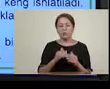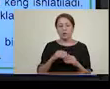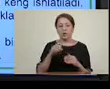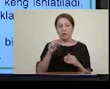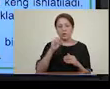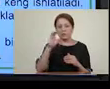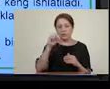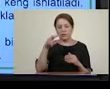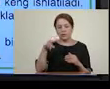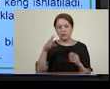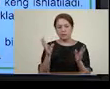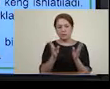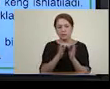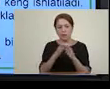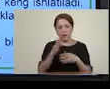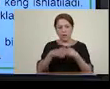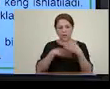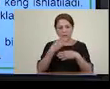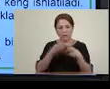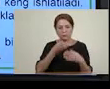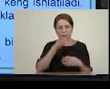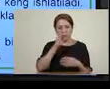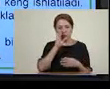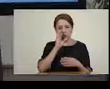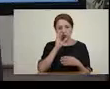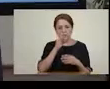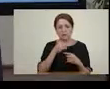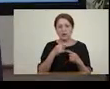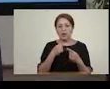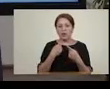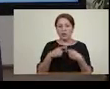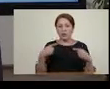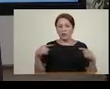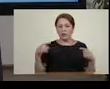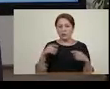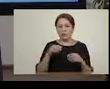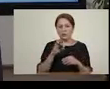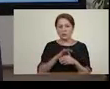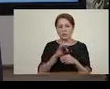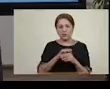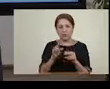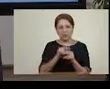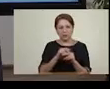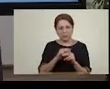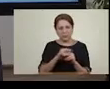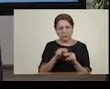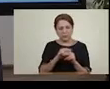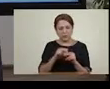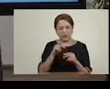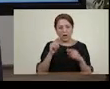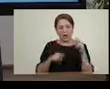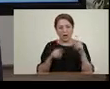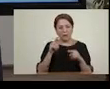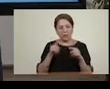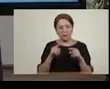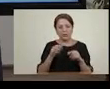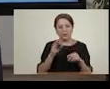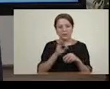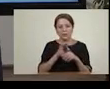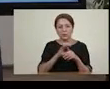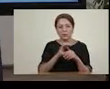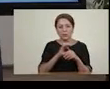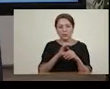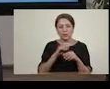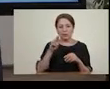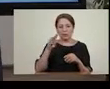bilan aralashtirib ichilganda teridagi baribir ayrim bir kasalliklarni davolashda yoki o'sha ayrim bir kasalliklarni oldini olish uchun